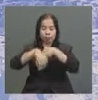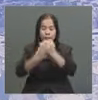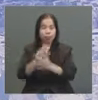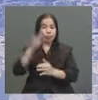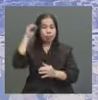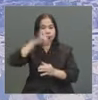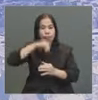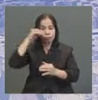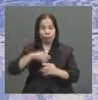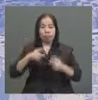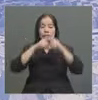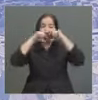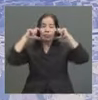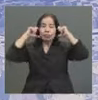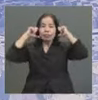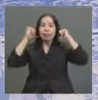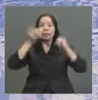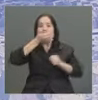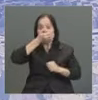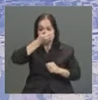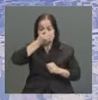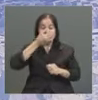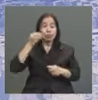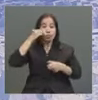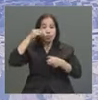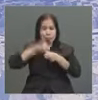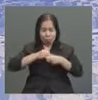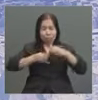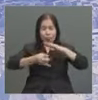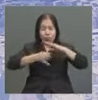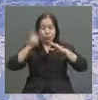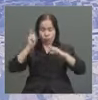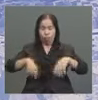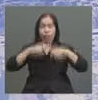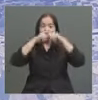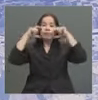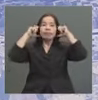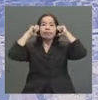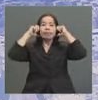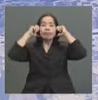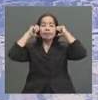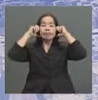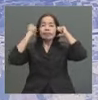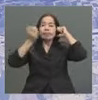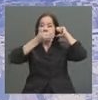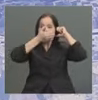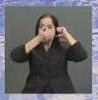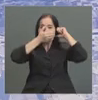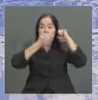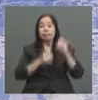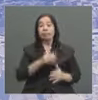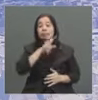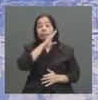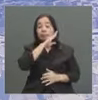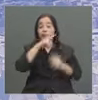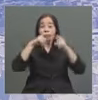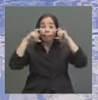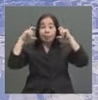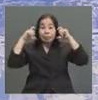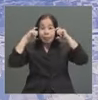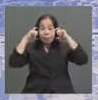ๆทุกนั้นแล้วก็ใส่หน้ากากอนามัยถึงแม้อยู่บ้านด้วยกันใส่หน้ากากอนามัยไว้เลยครับถ้าไม่มีก็หน้ากากผ้